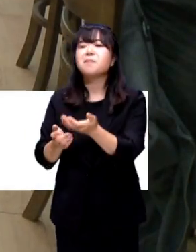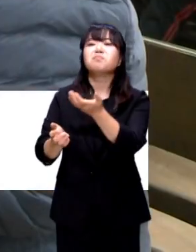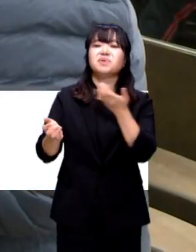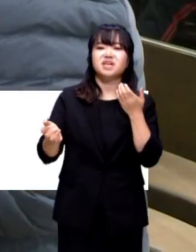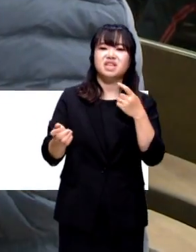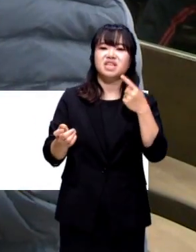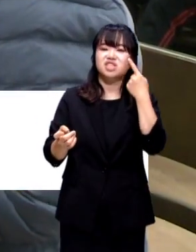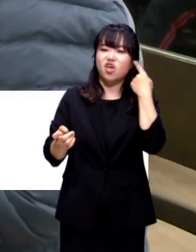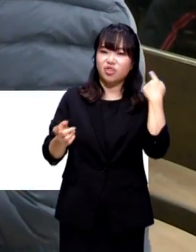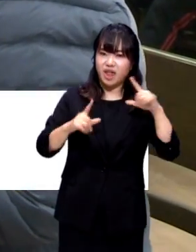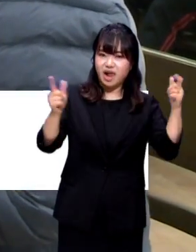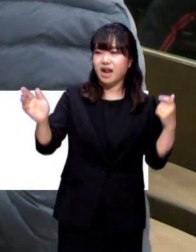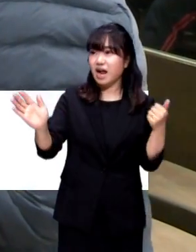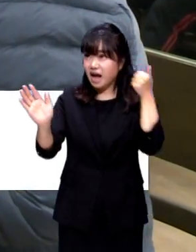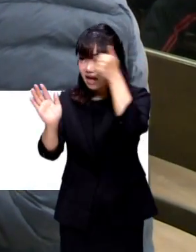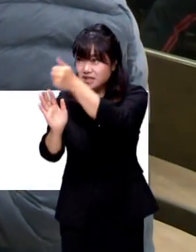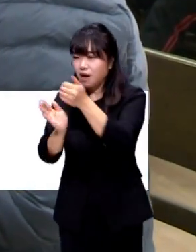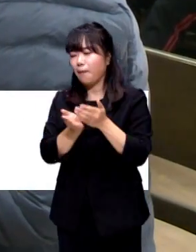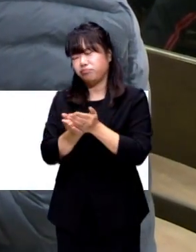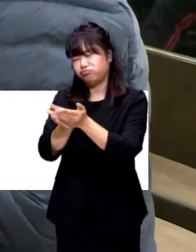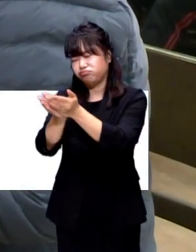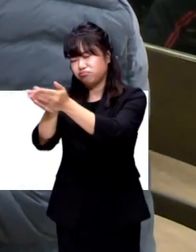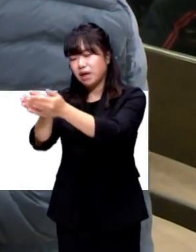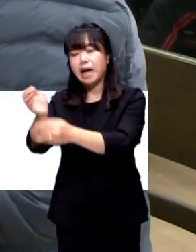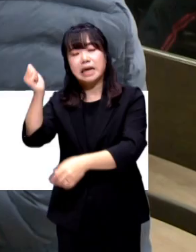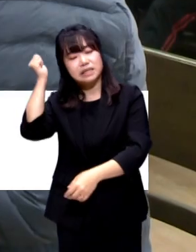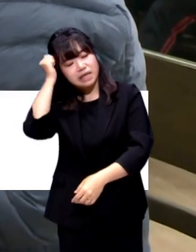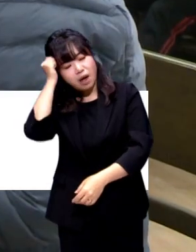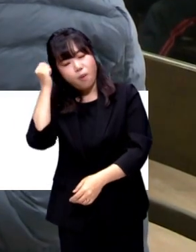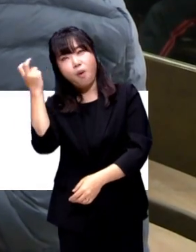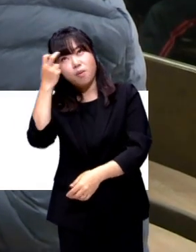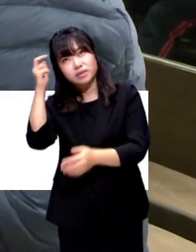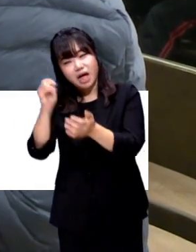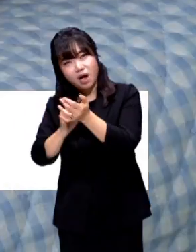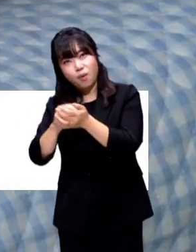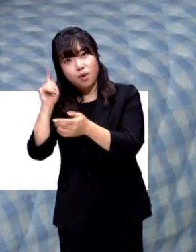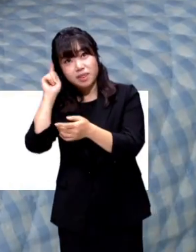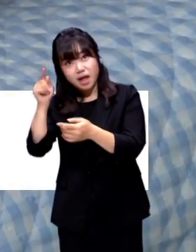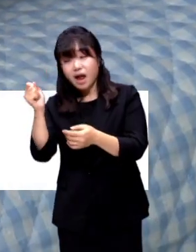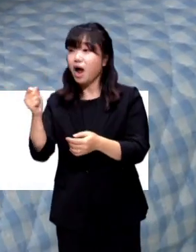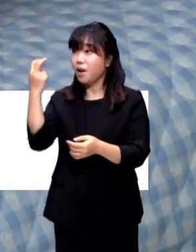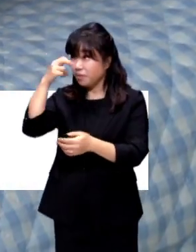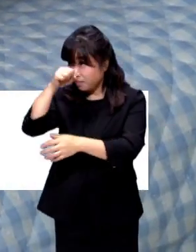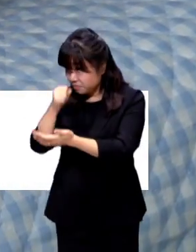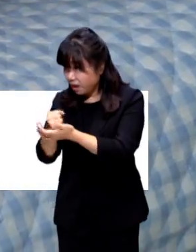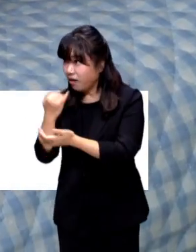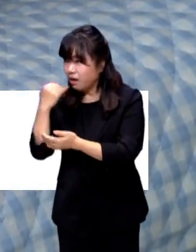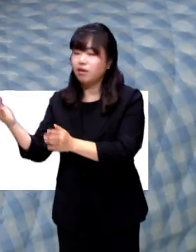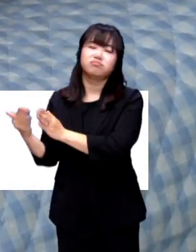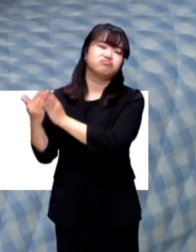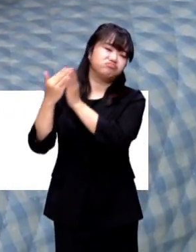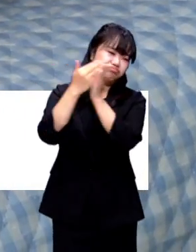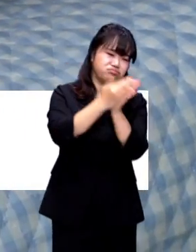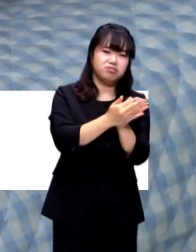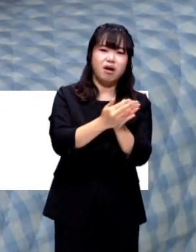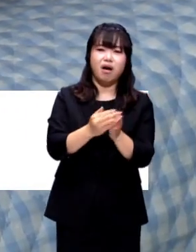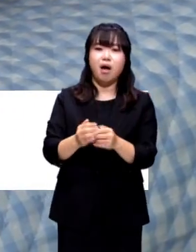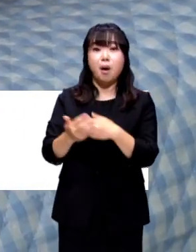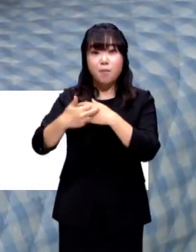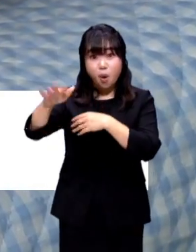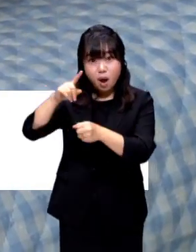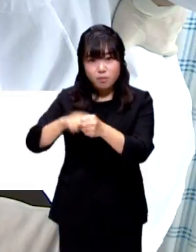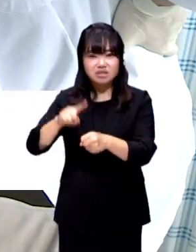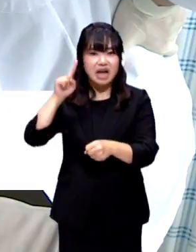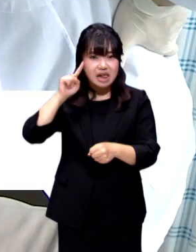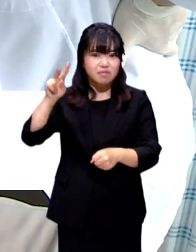나가서 거기서 자고 검사하고 그리고 또 그 다음 날 들어오고 그래서 보통 2박을 하게 돼요. 병원에